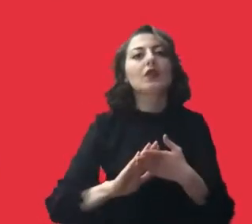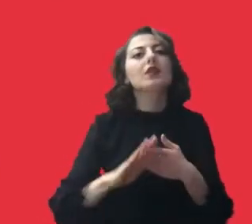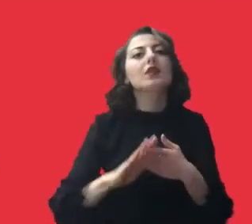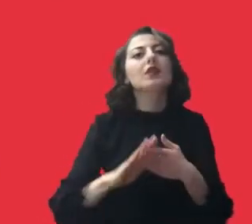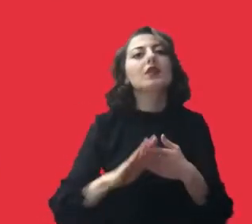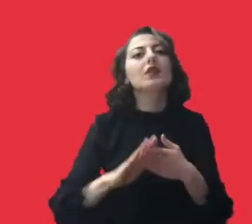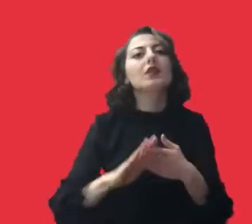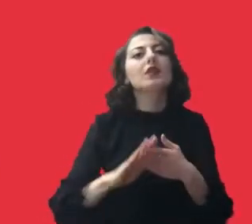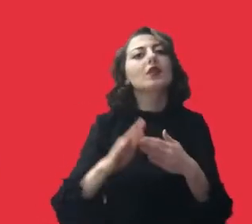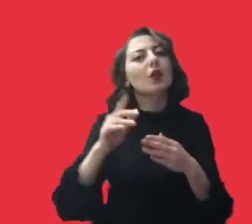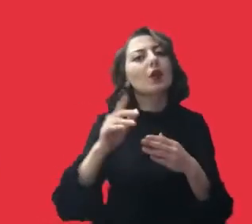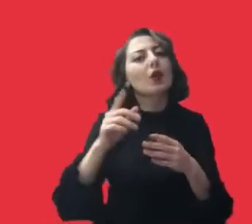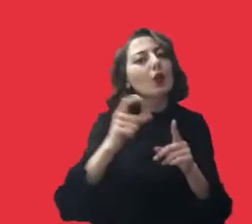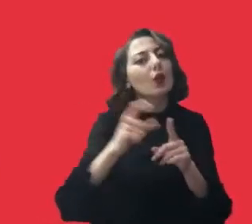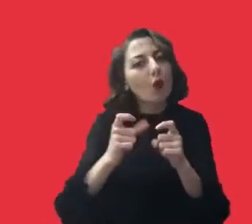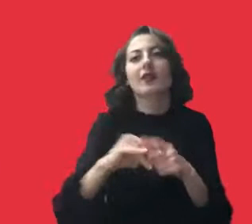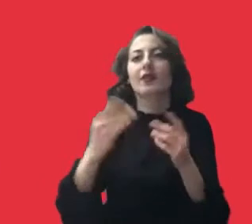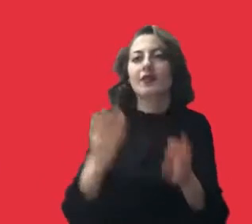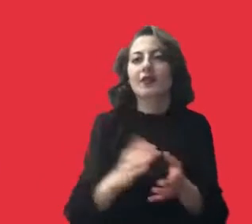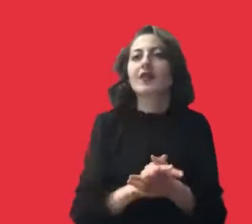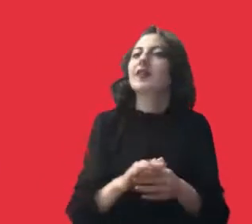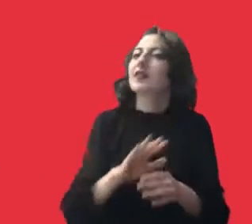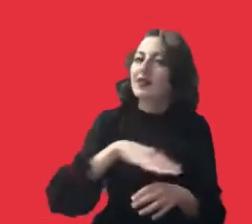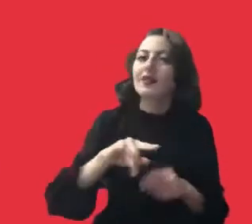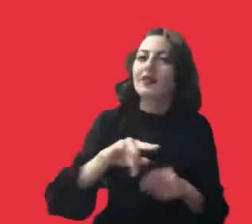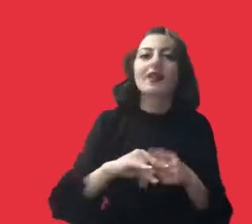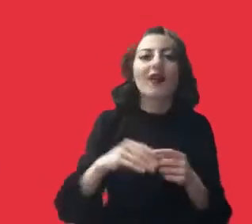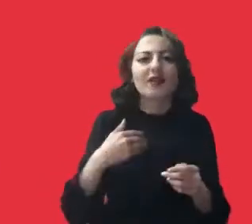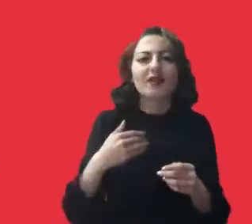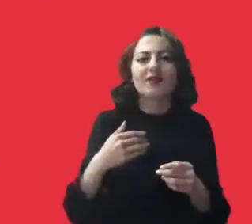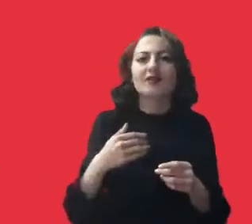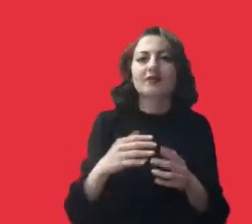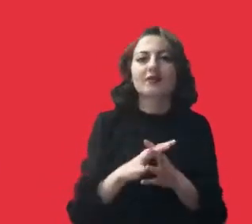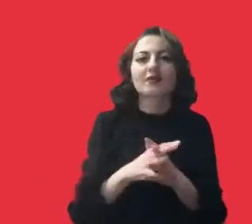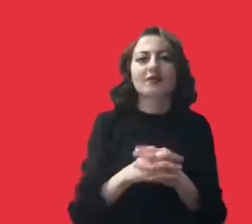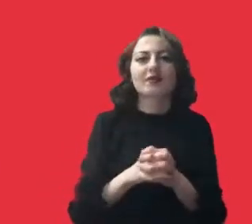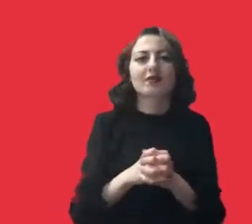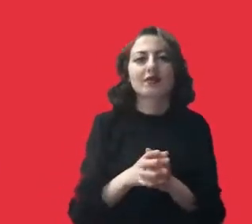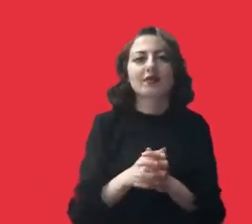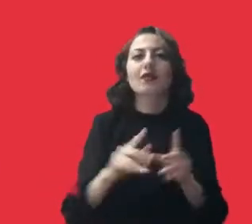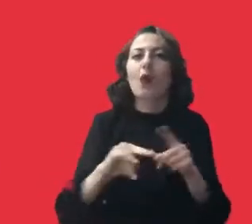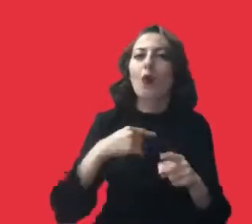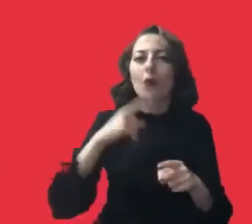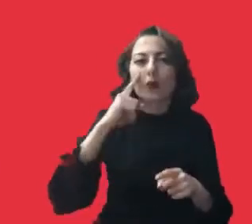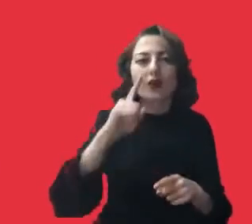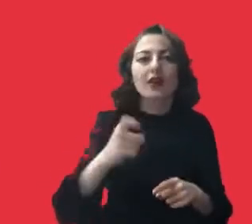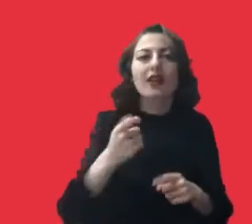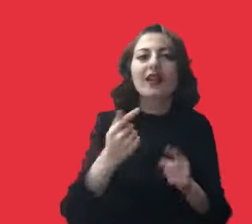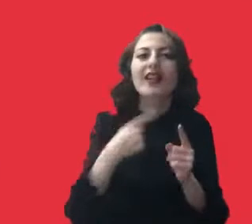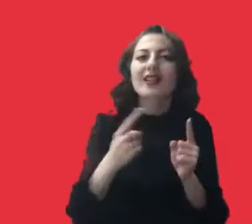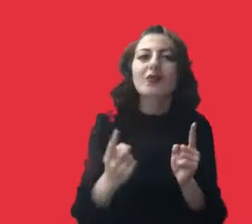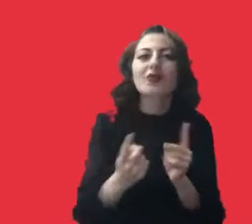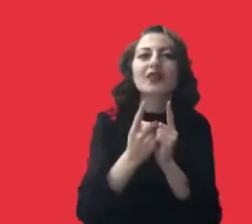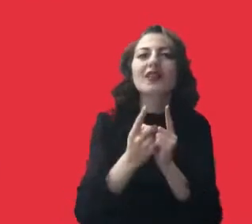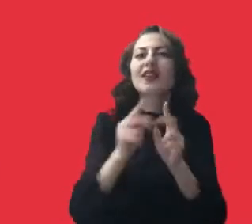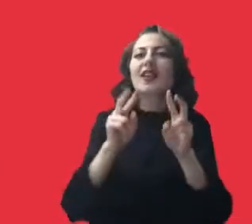welcome. Merhaba, hoş bulduk Erdem. Hello. Hello, Erdem. Doğu, biraz bize Alman Uluslararası Doğu, İşbirliği can you please Kurumu'ndan talk aynı